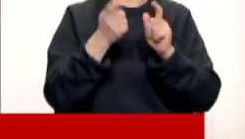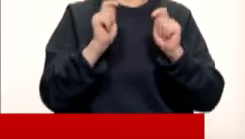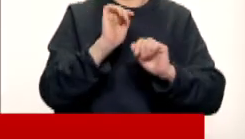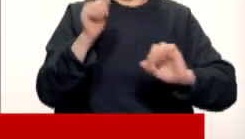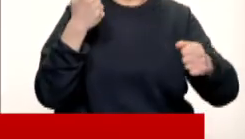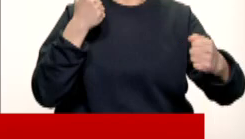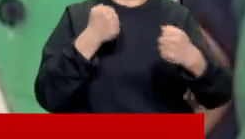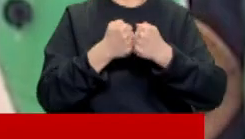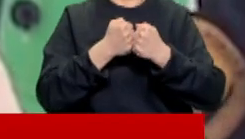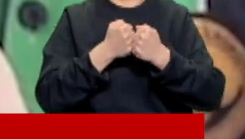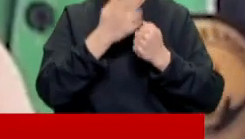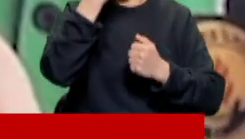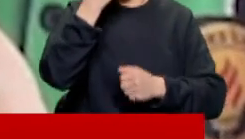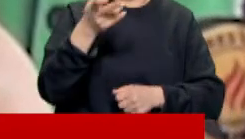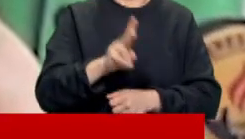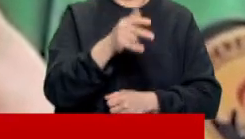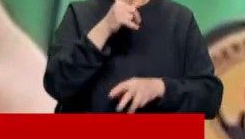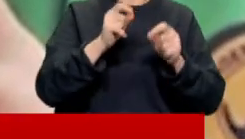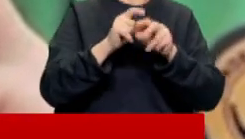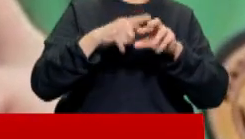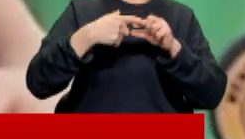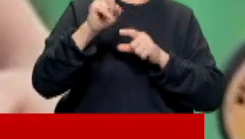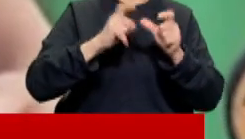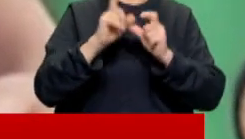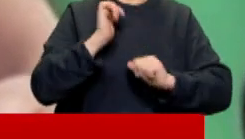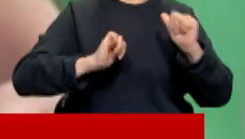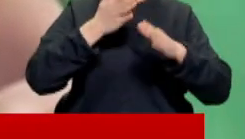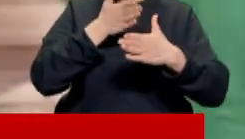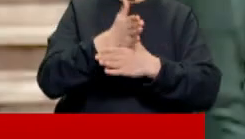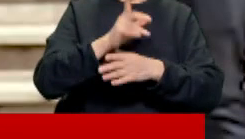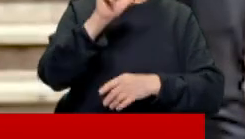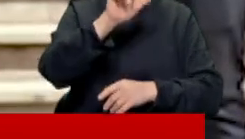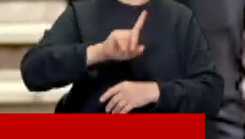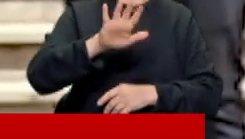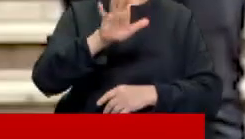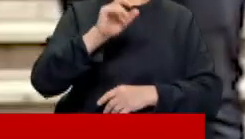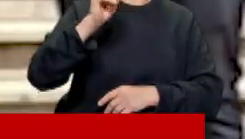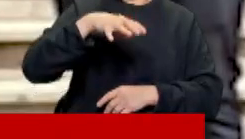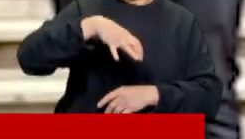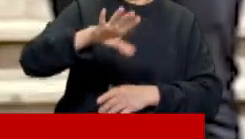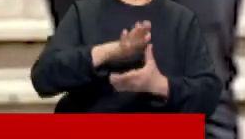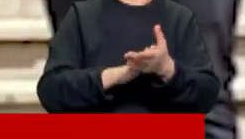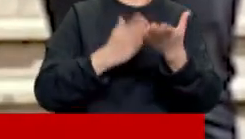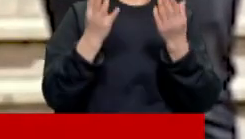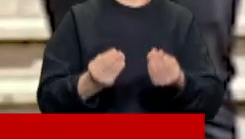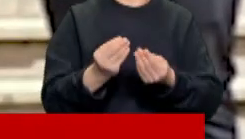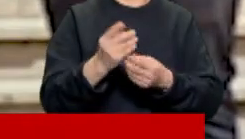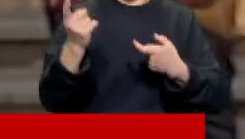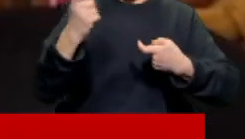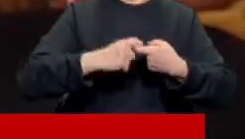isi yani trafik kazasında şehit düştü Barış Elçi üniversiteye girdi coğrafya öğretmenliği bölümünden mezun oldu